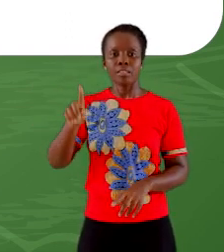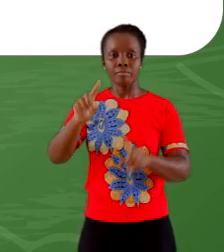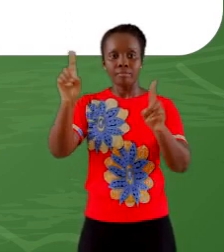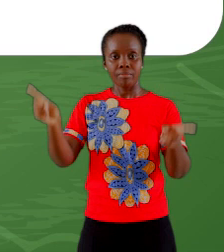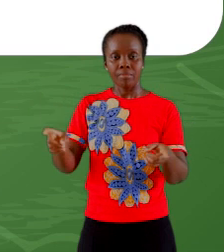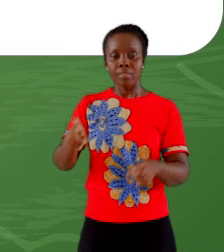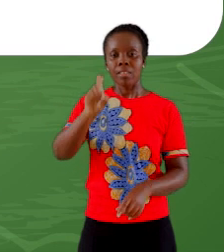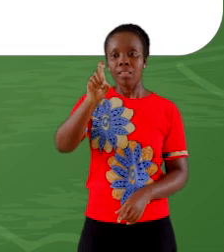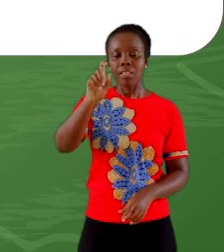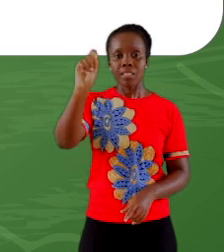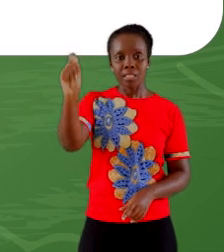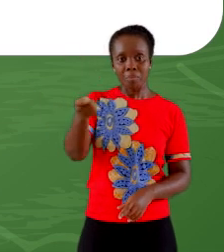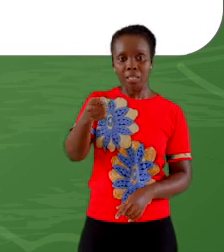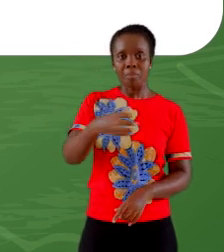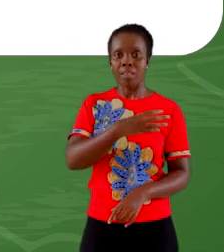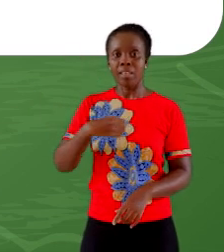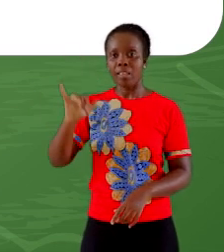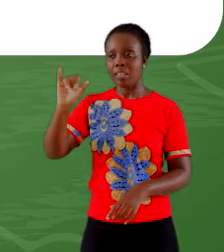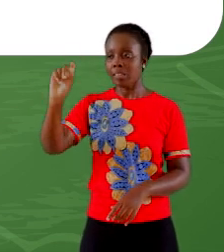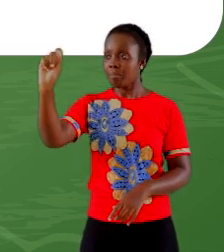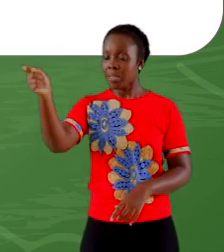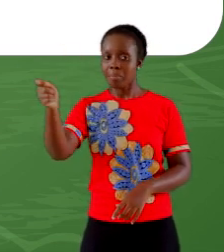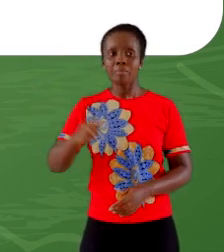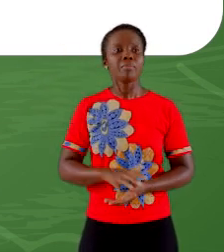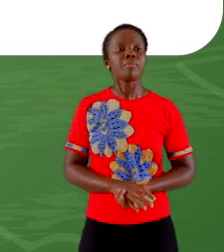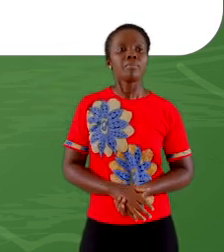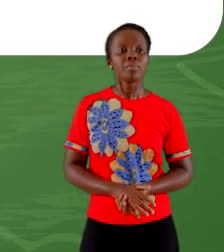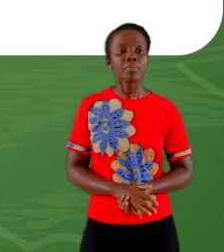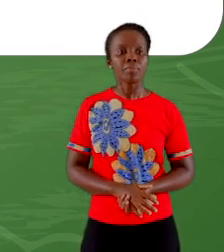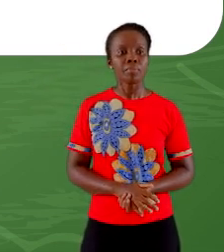CD a pour coordonnées X', Y'.